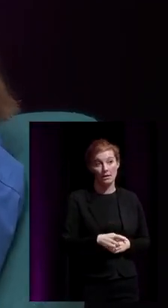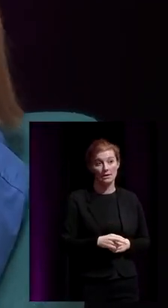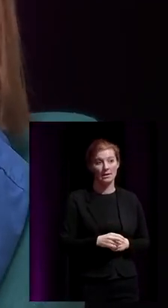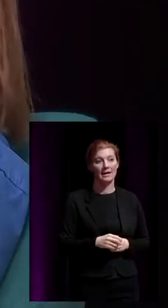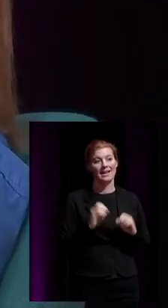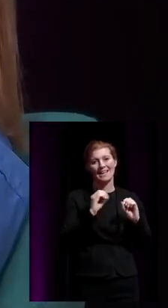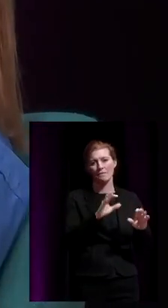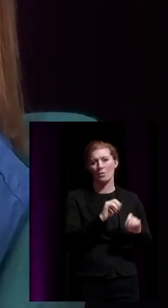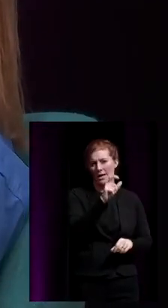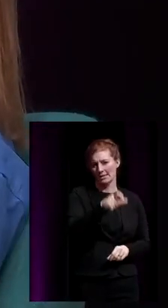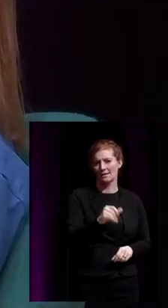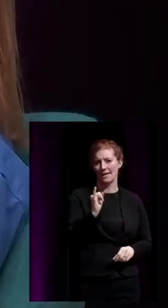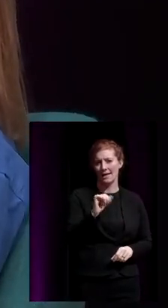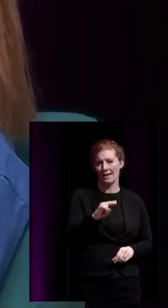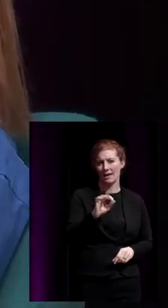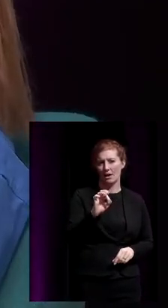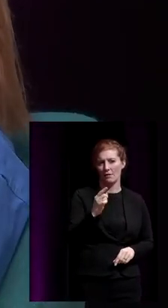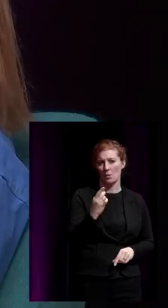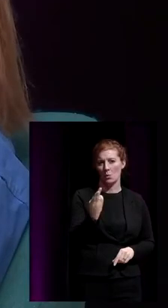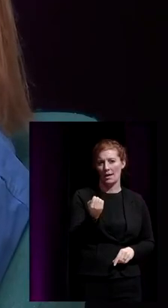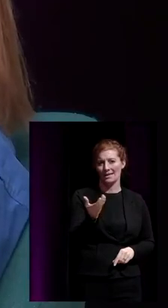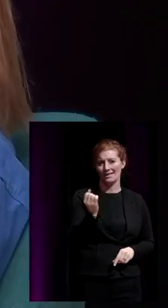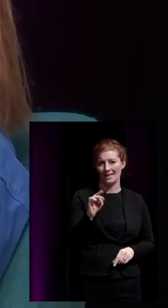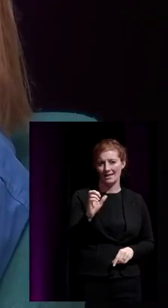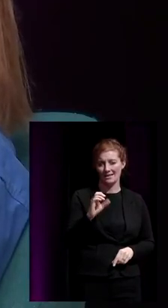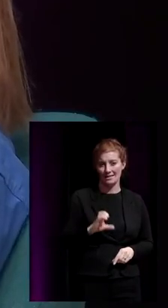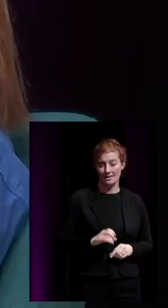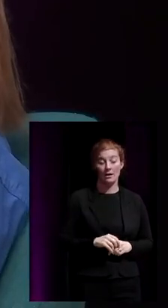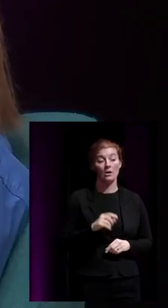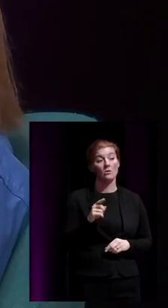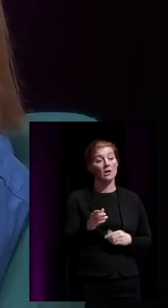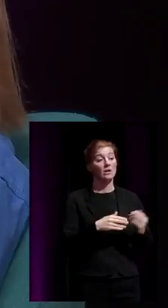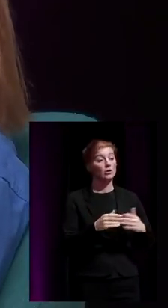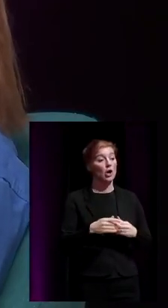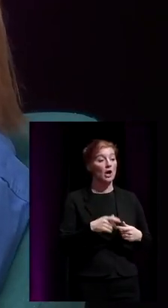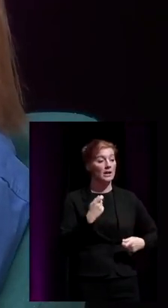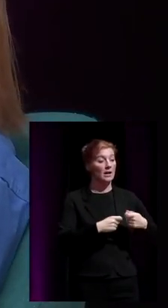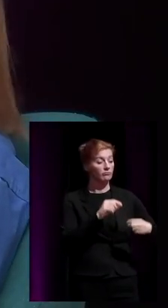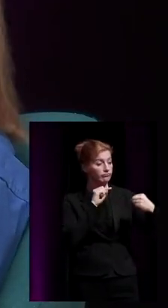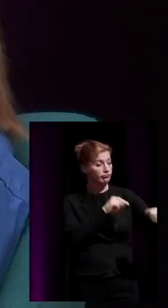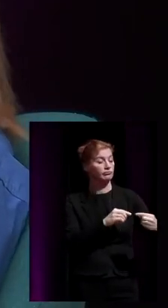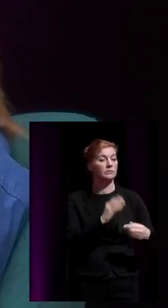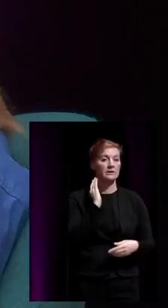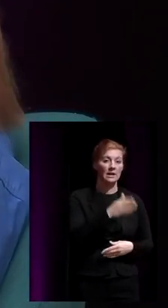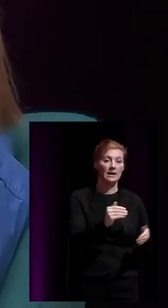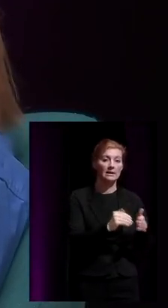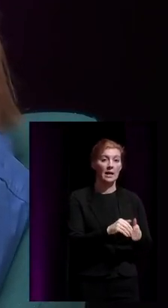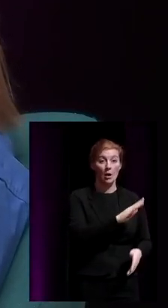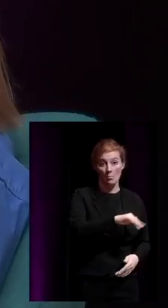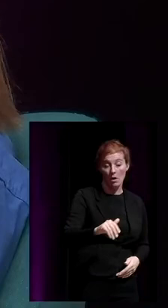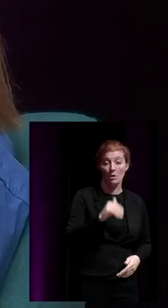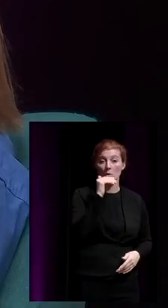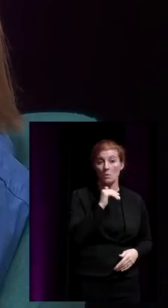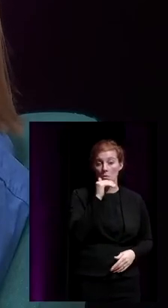då. Och det är också så att influencers gör reklam som är riktad mot barn och unga helt enkelt